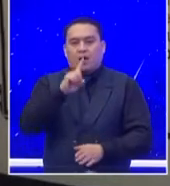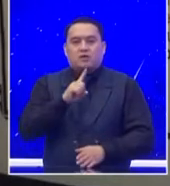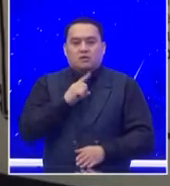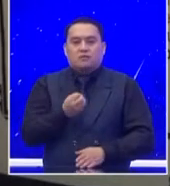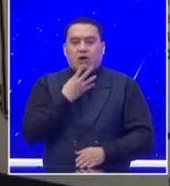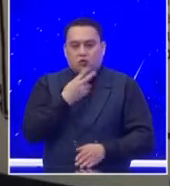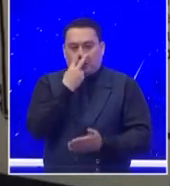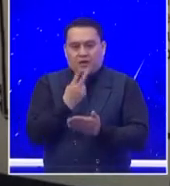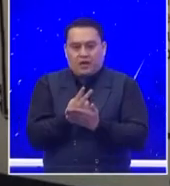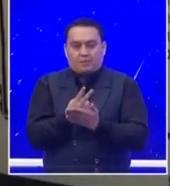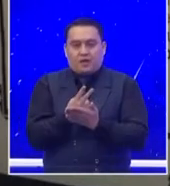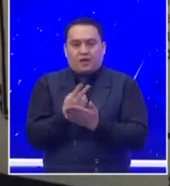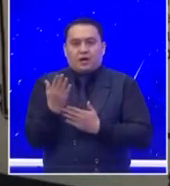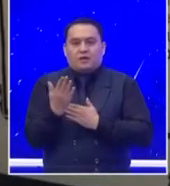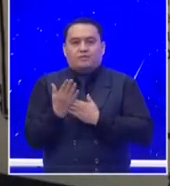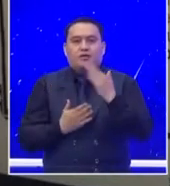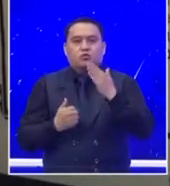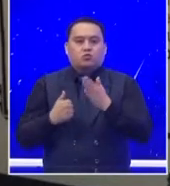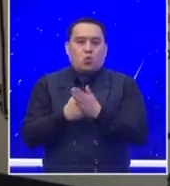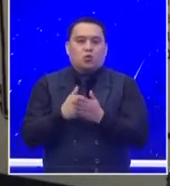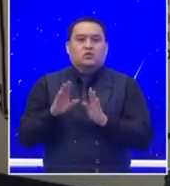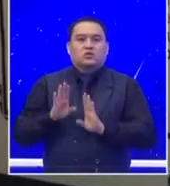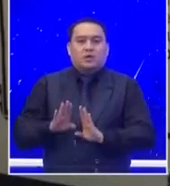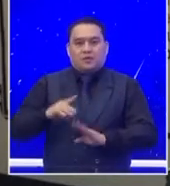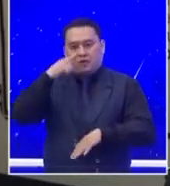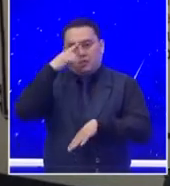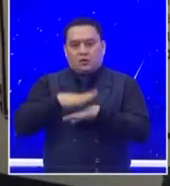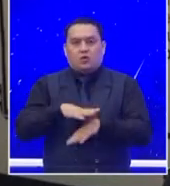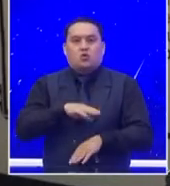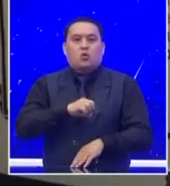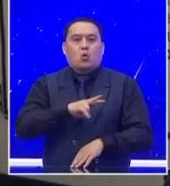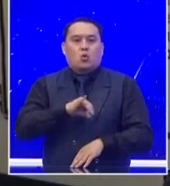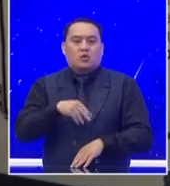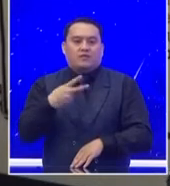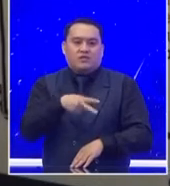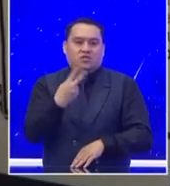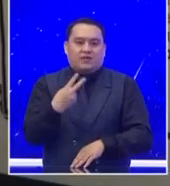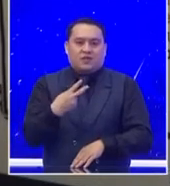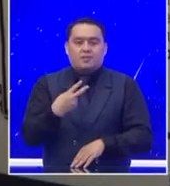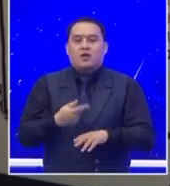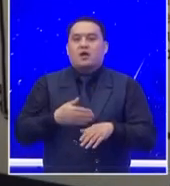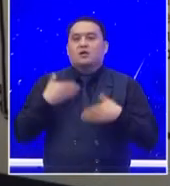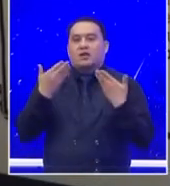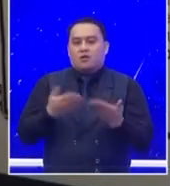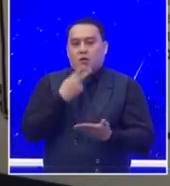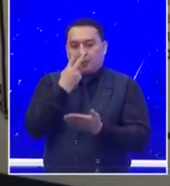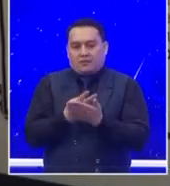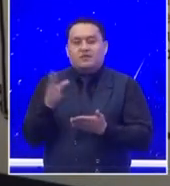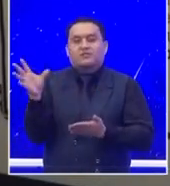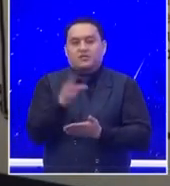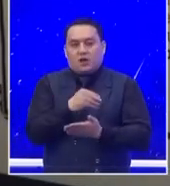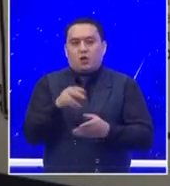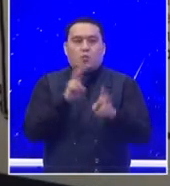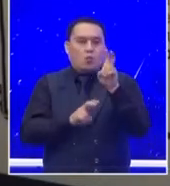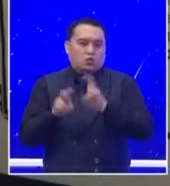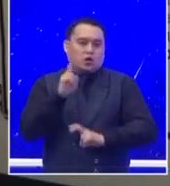хорошо себя показал. Повысили до должности заместителя директора в ТОО «Агро-2020». Я советую присмотреться всем, кто в